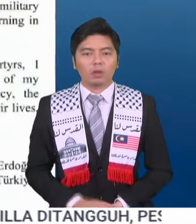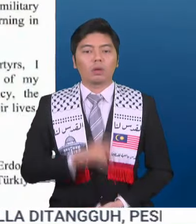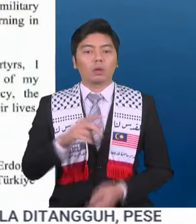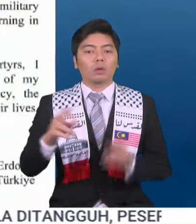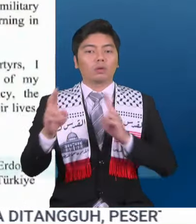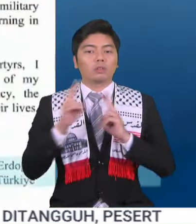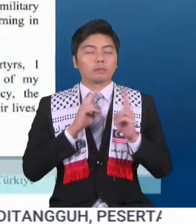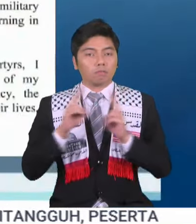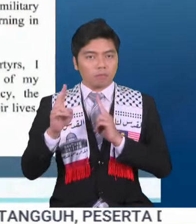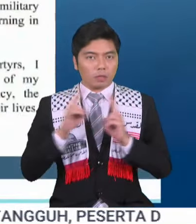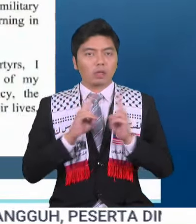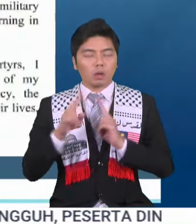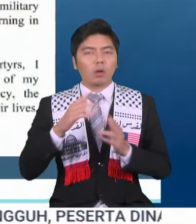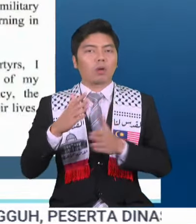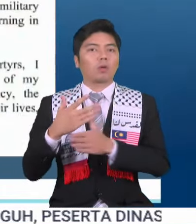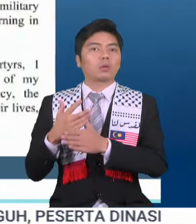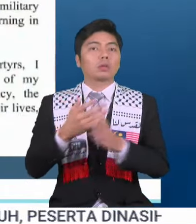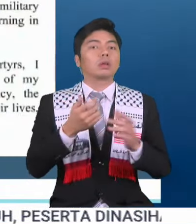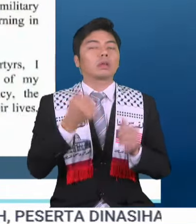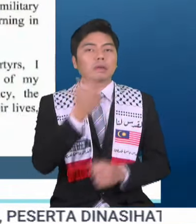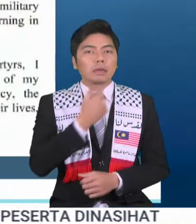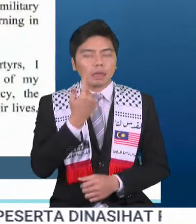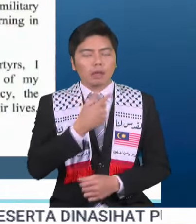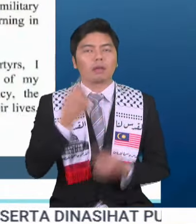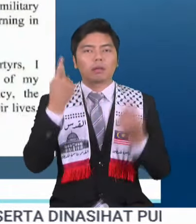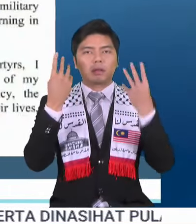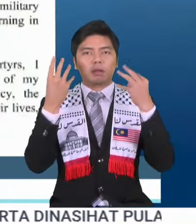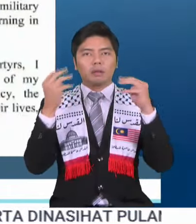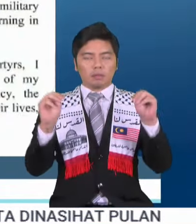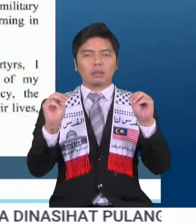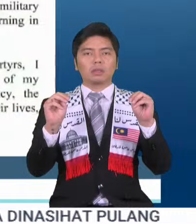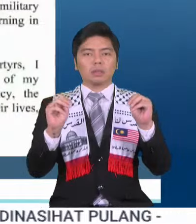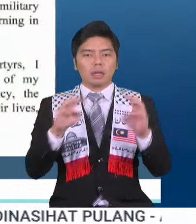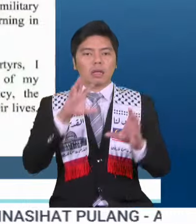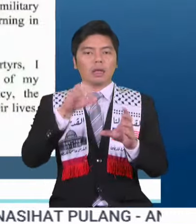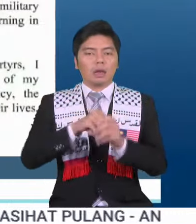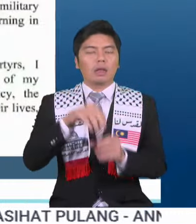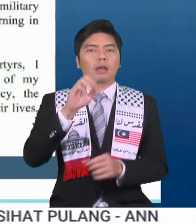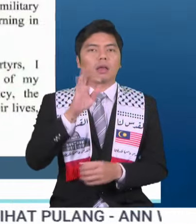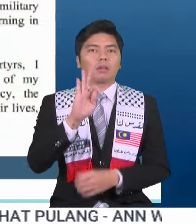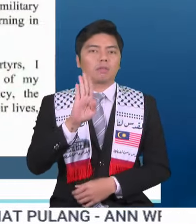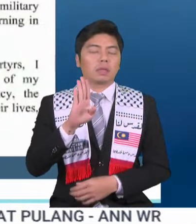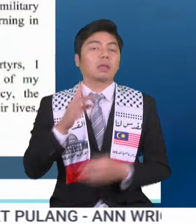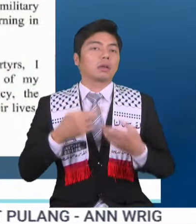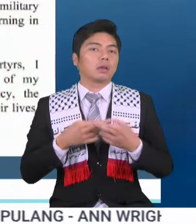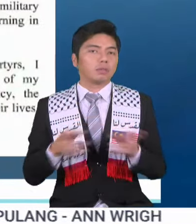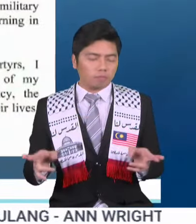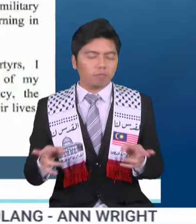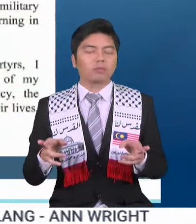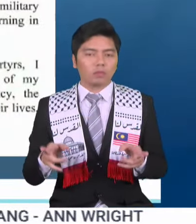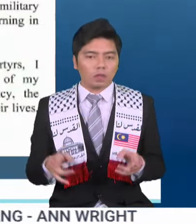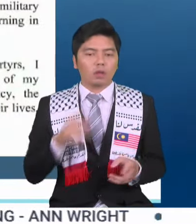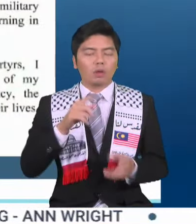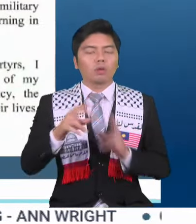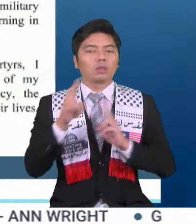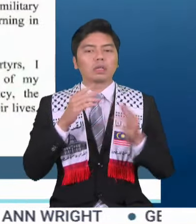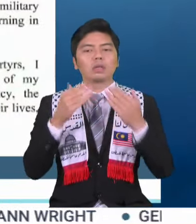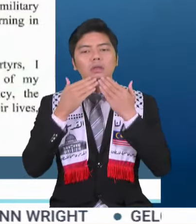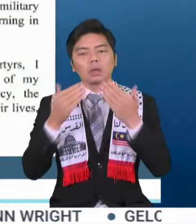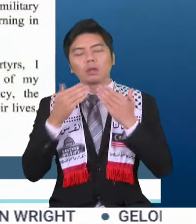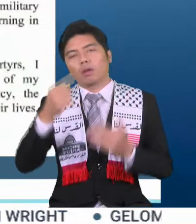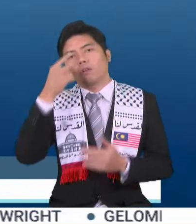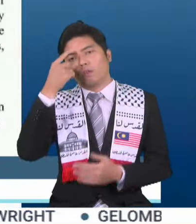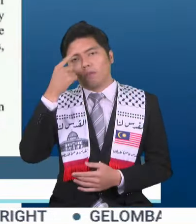Kiriman ucapan takziah itu dikongsikan Perdana Menteri Datuk Seri Anwar Ibrahim di laman Facebook rasmi. Perdana Menteri turut mengucapkan terima